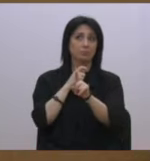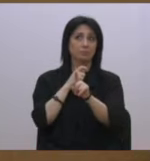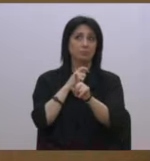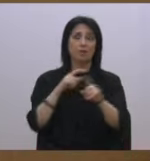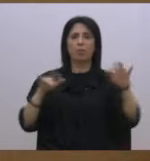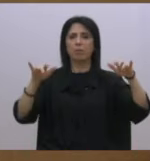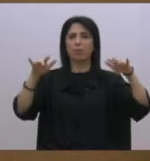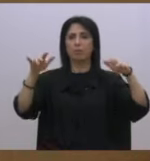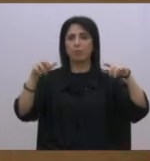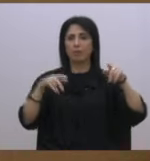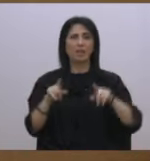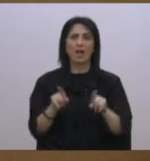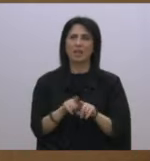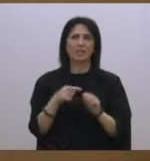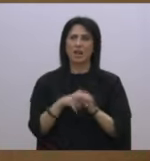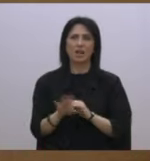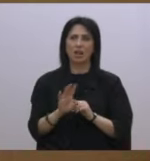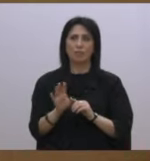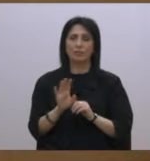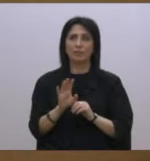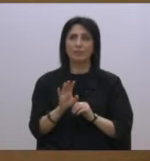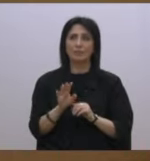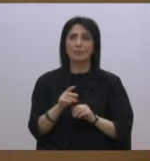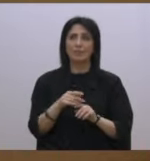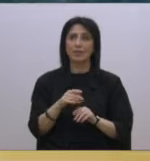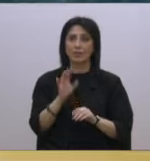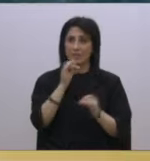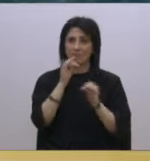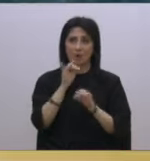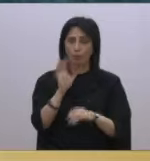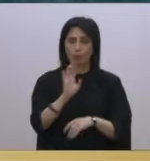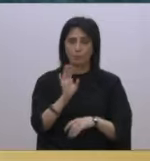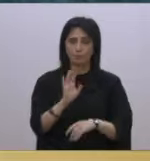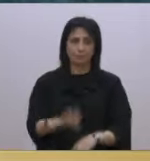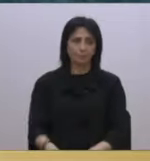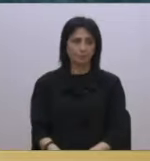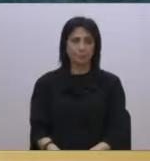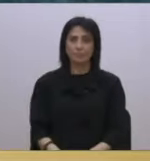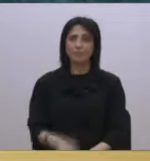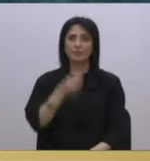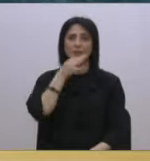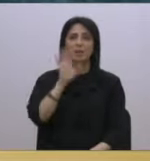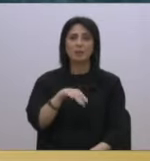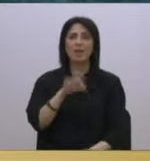აი ხა ბატონ ლევან ესე არ გამოვა სამხრივად საუბარი კიდე ერთხელ მერე